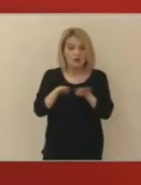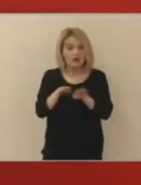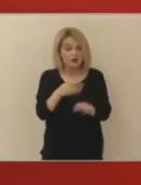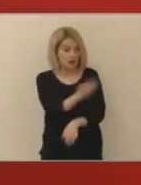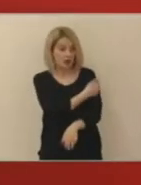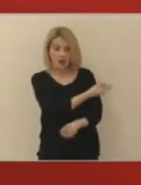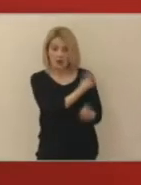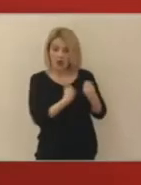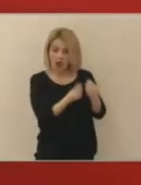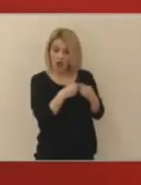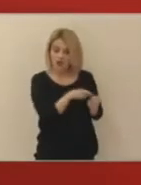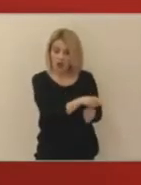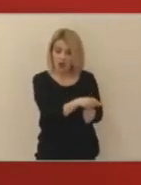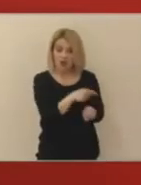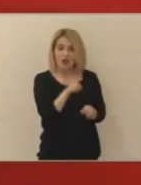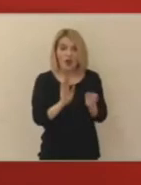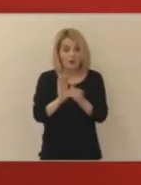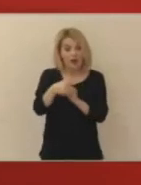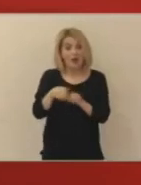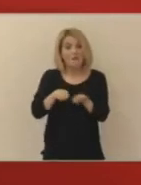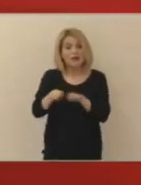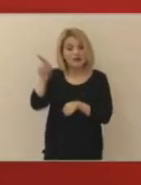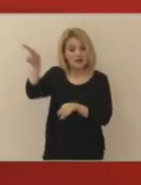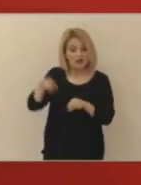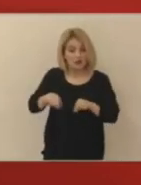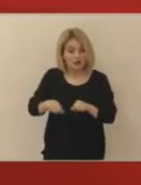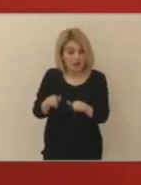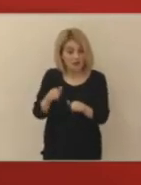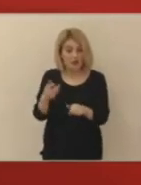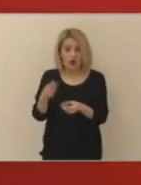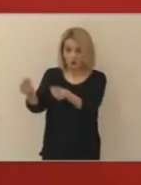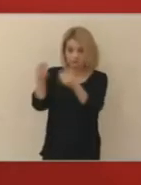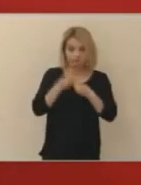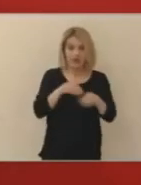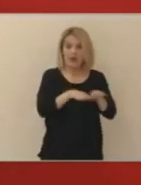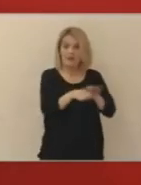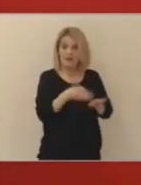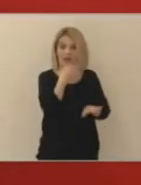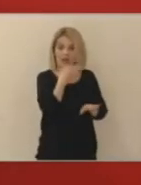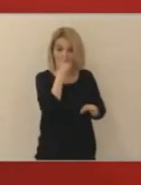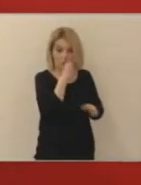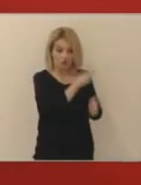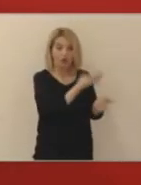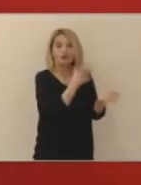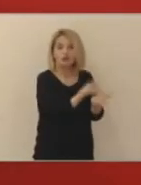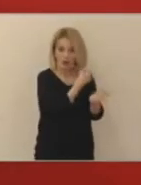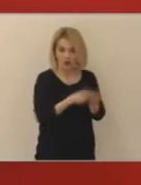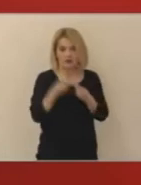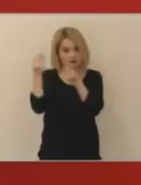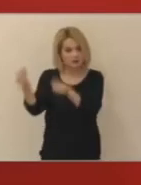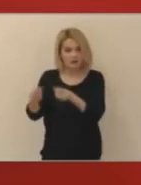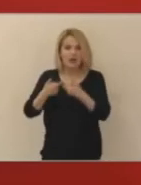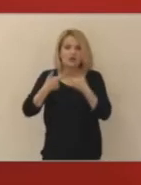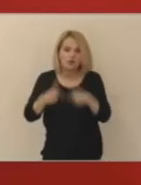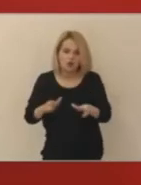ги кажа, а тоа е дека преку Министерството за земјоделие се обраќа до Министерството за информатичко општество и ќе добијат посебна дозвола